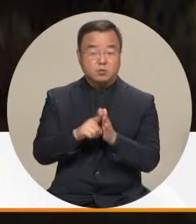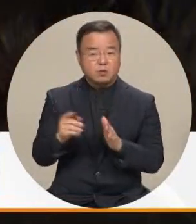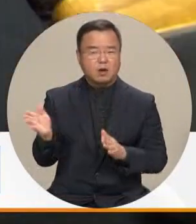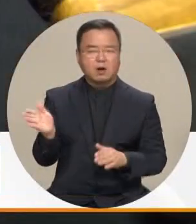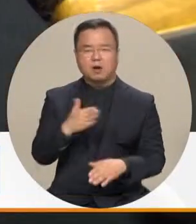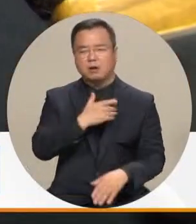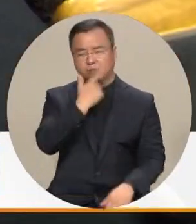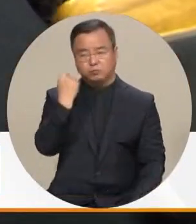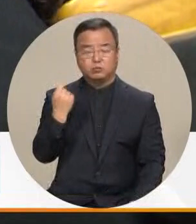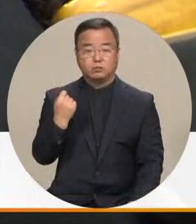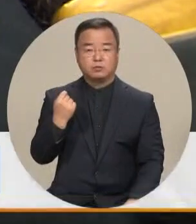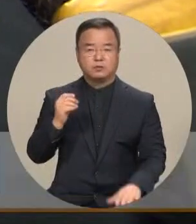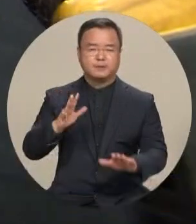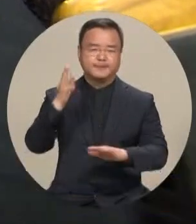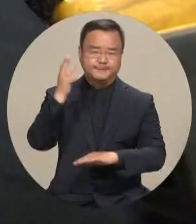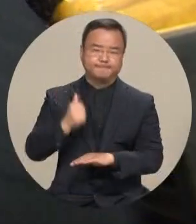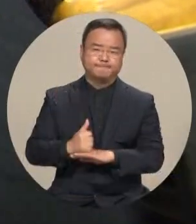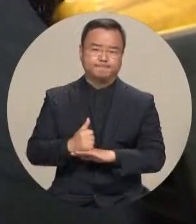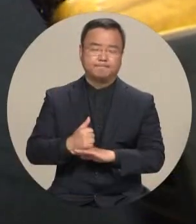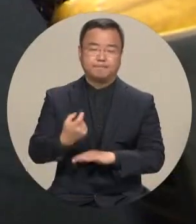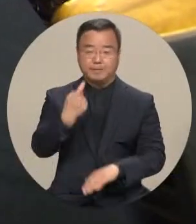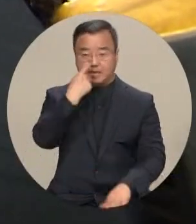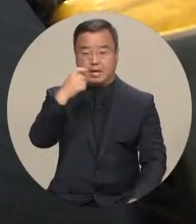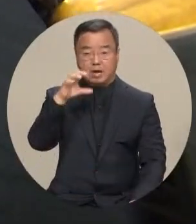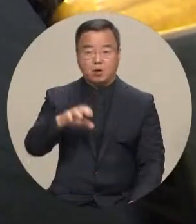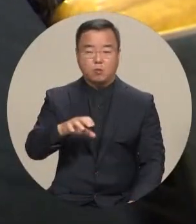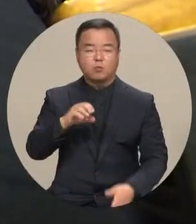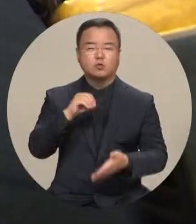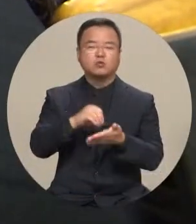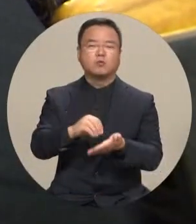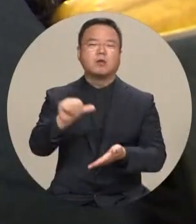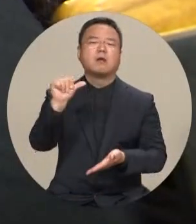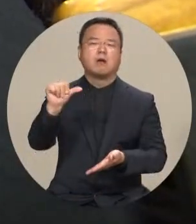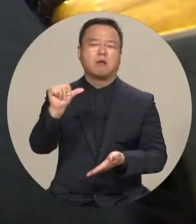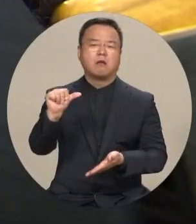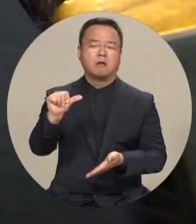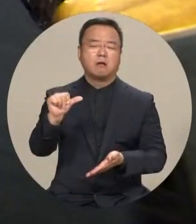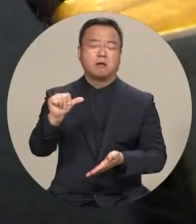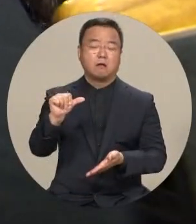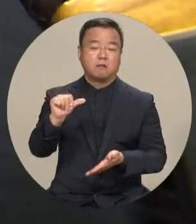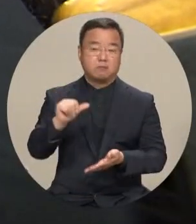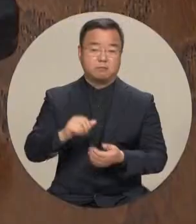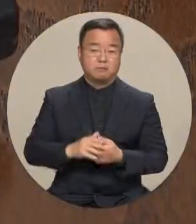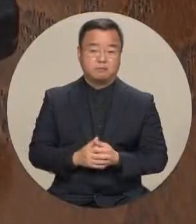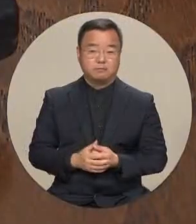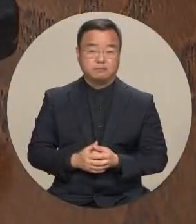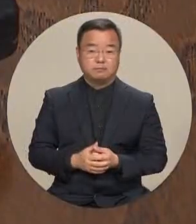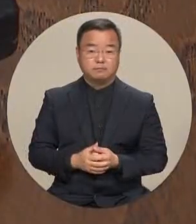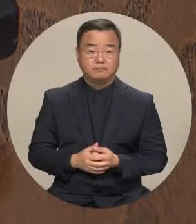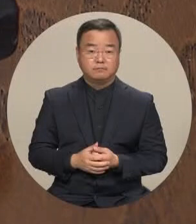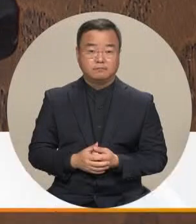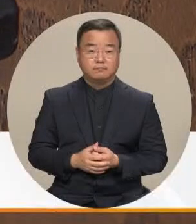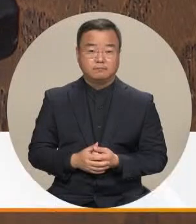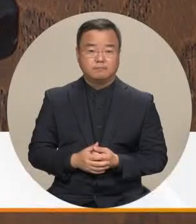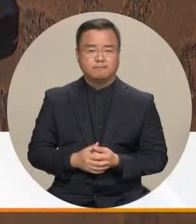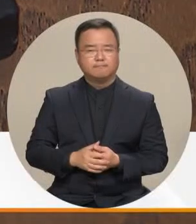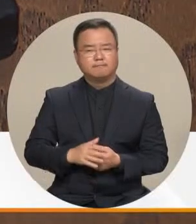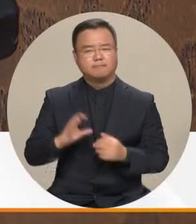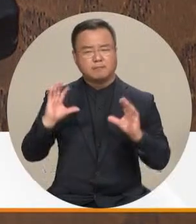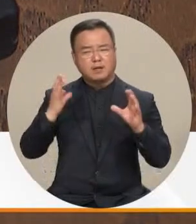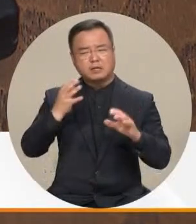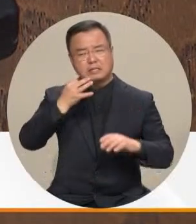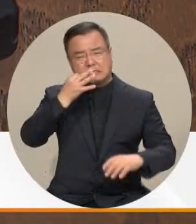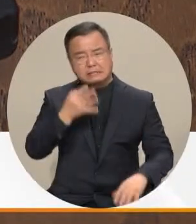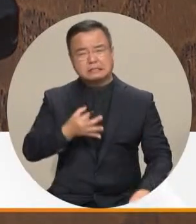때문입니다. 결국 학원을 5곳이나 등록해 빈 시간을 메워야 했습니다. 아이 등록을 하는데 이게 어쩔